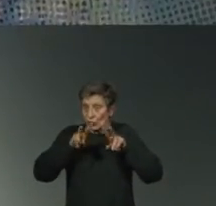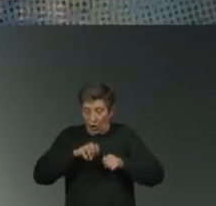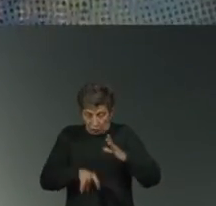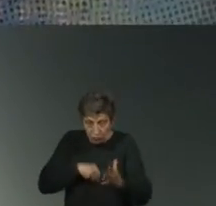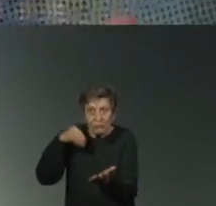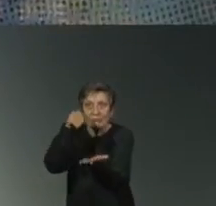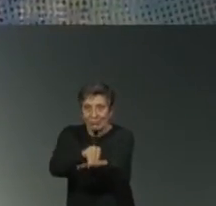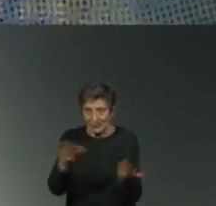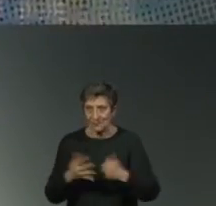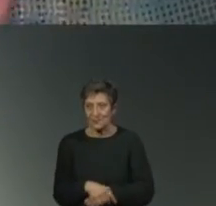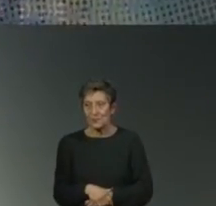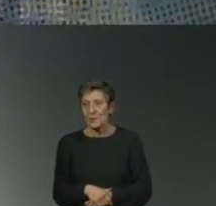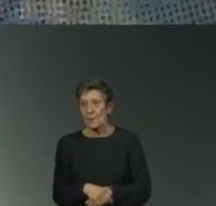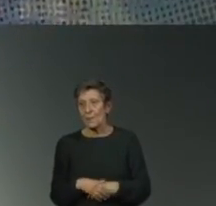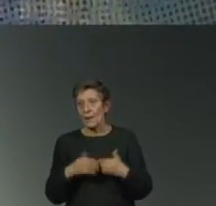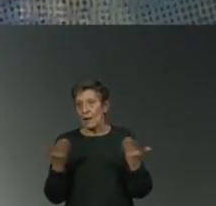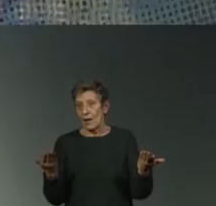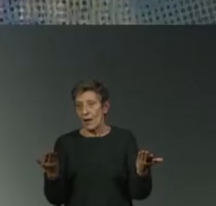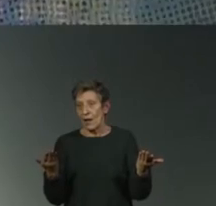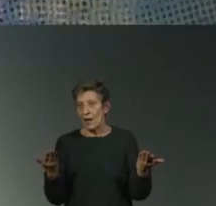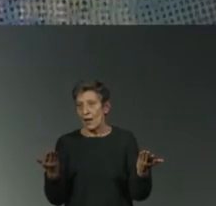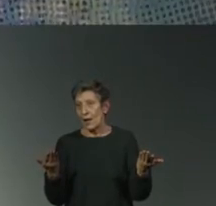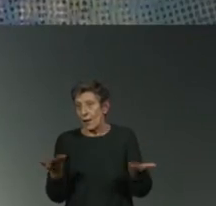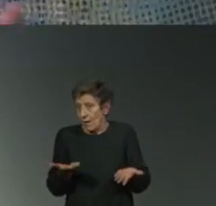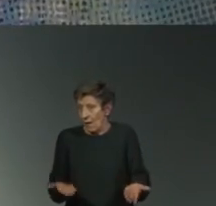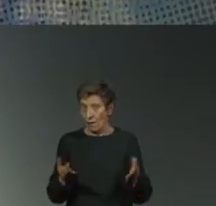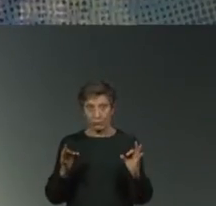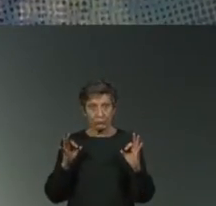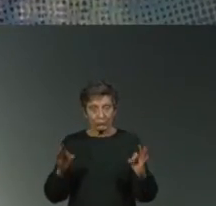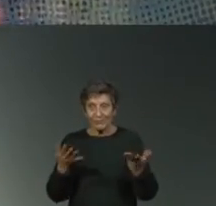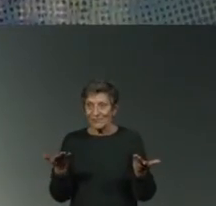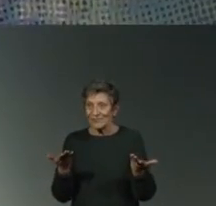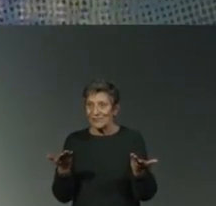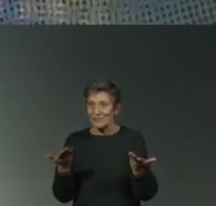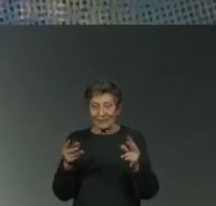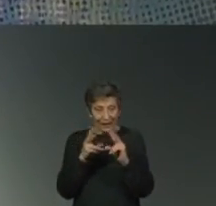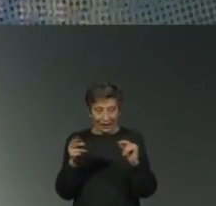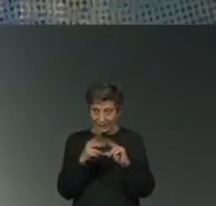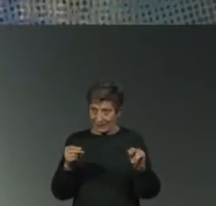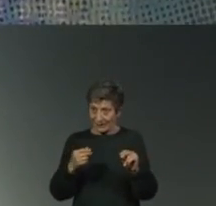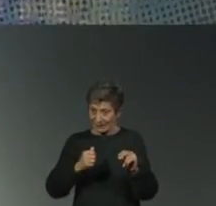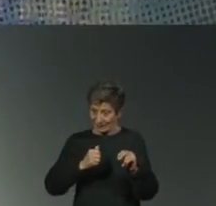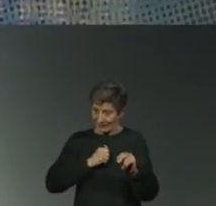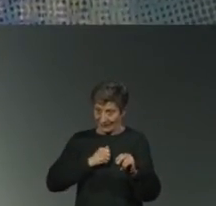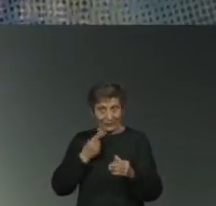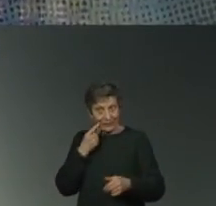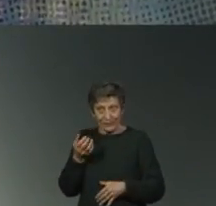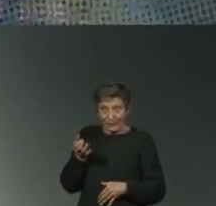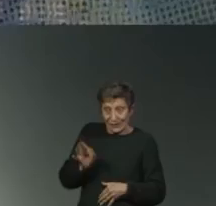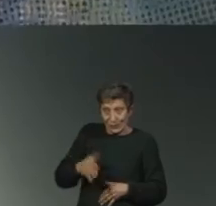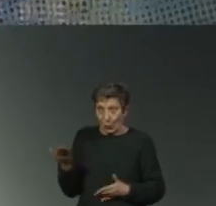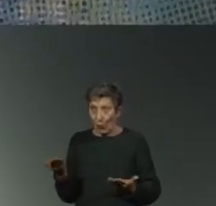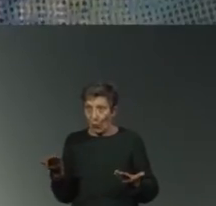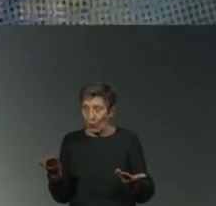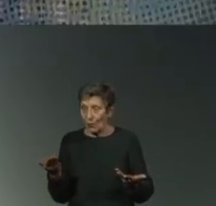Et c'est le cas là, puisque, en effet, après ce récit autofictionnel, on voit que ce que l'écrivain